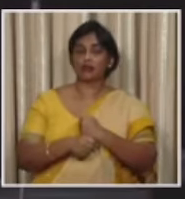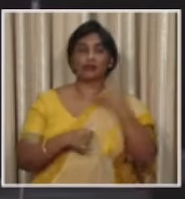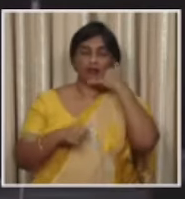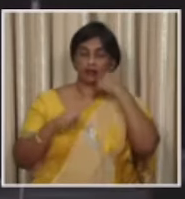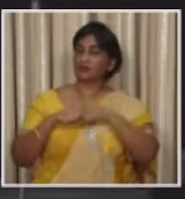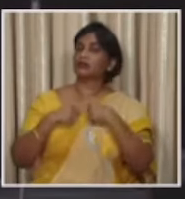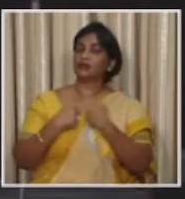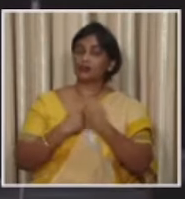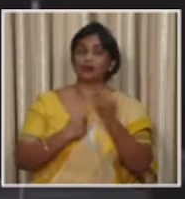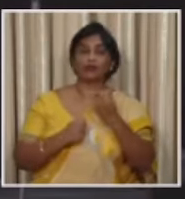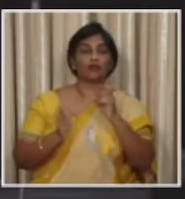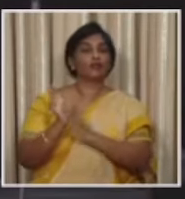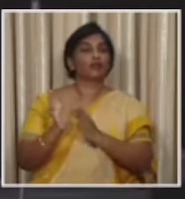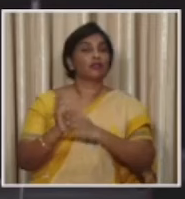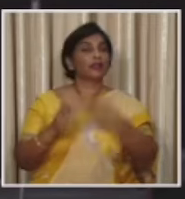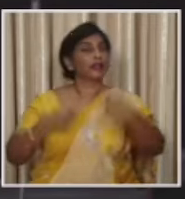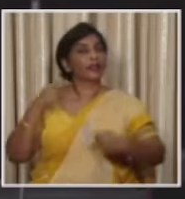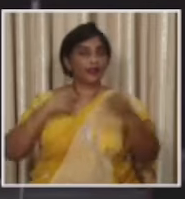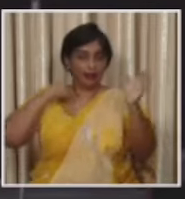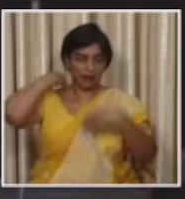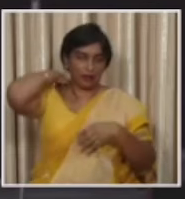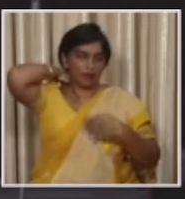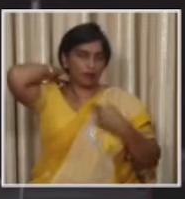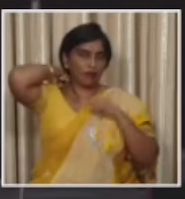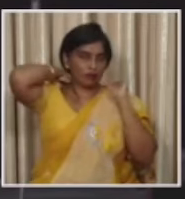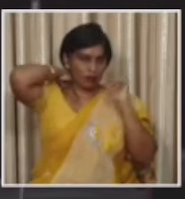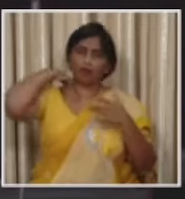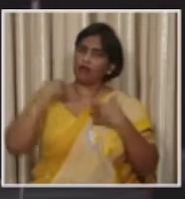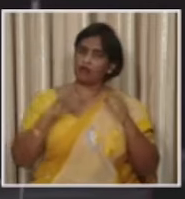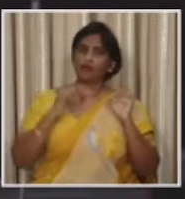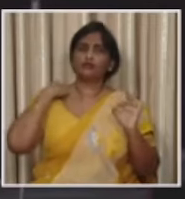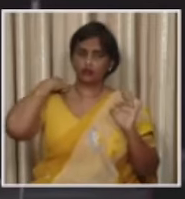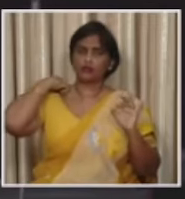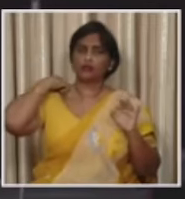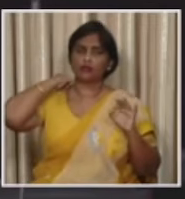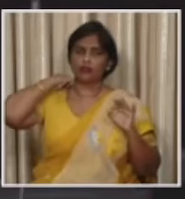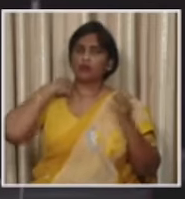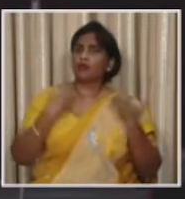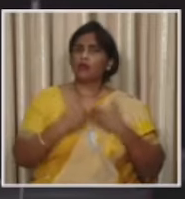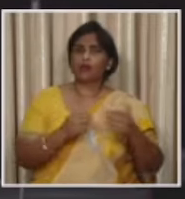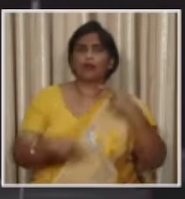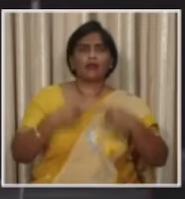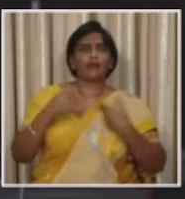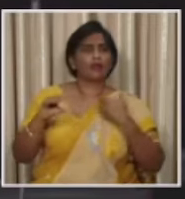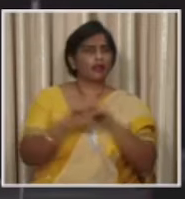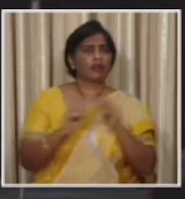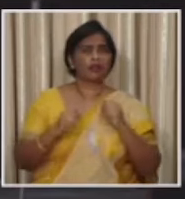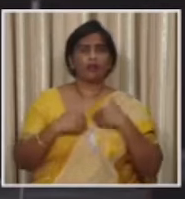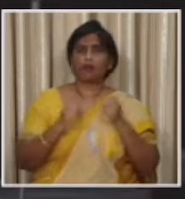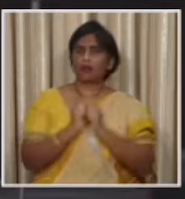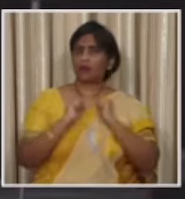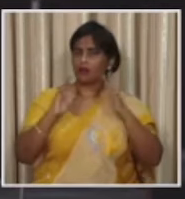සජබේ ආර්ථික කවුන්සිලයත් එක්ක විවාදයක් කරන්න කියලා. මම ඒ වෙලාවෙත් කිව්වා අපි සූදානම්. හැබැයි මොකටද අපි විවාදයකට යන්නේ? අපේ